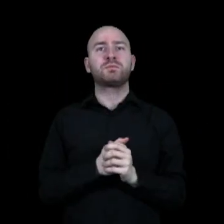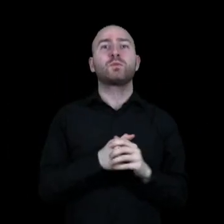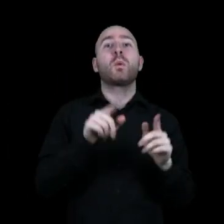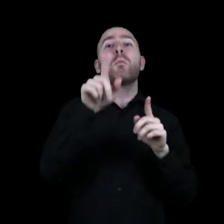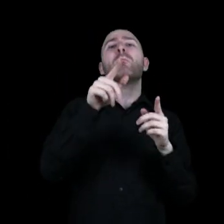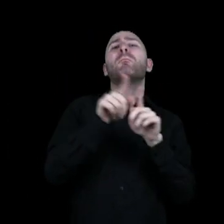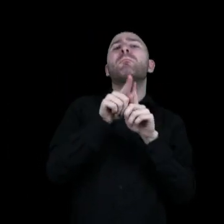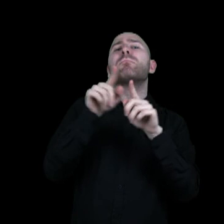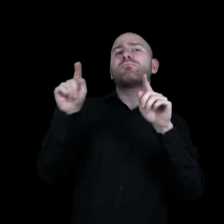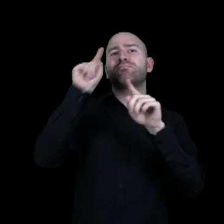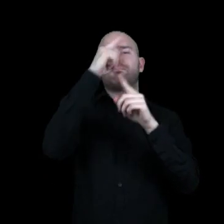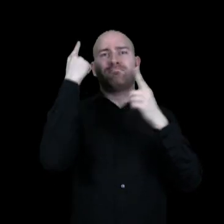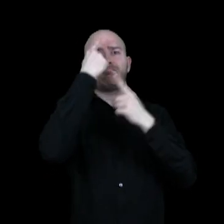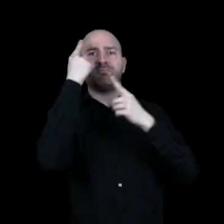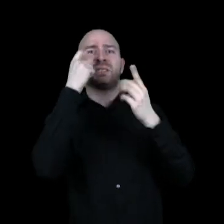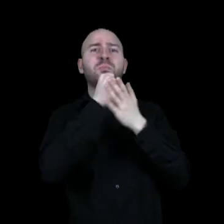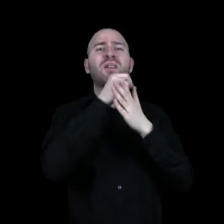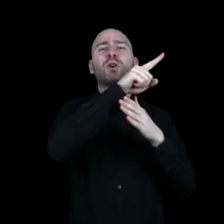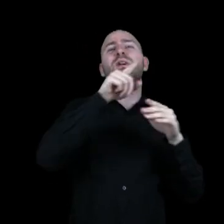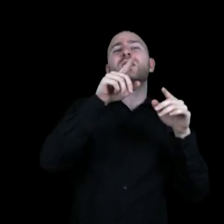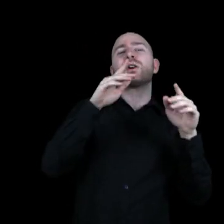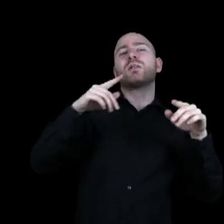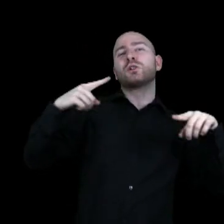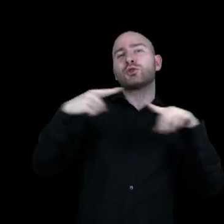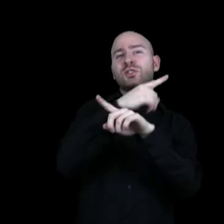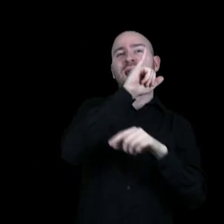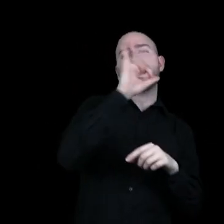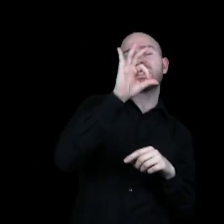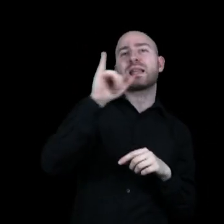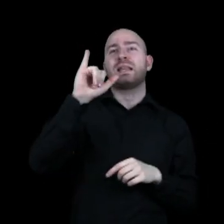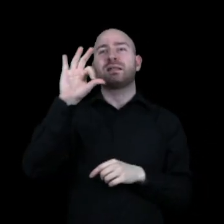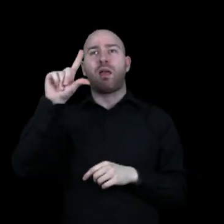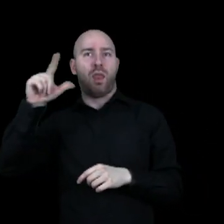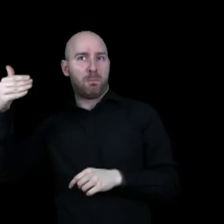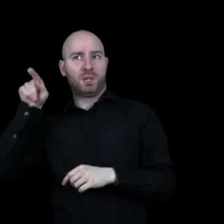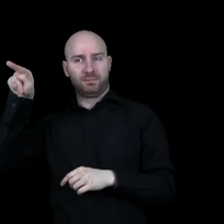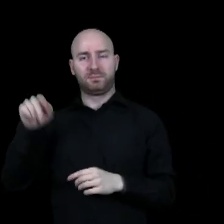krzywą IS. Nad słynną krzywą IS i modelem ISLM.